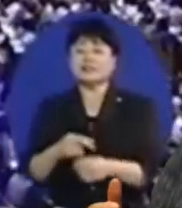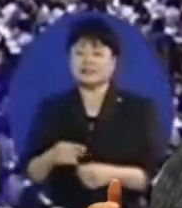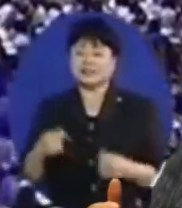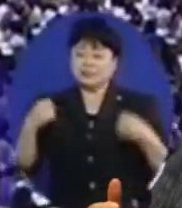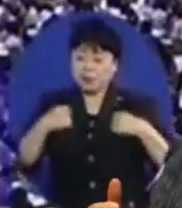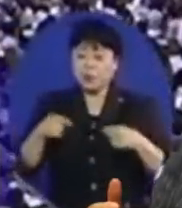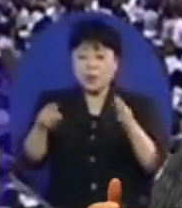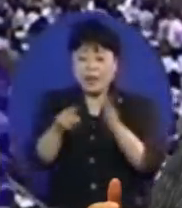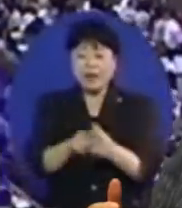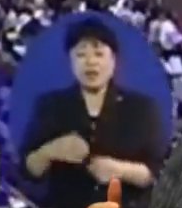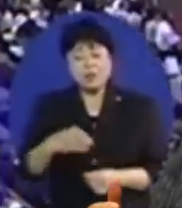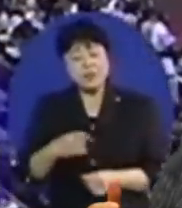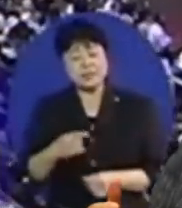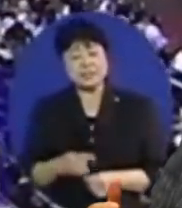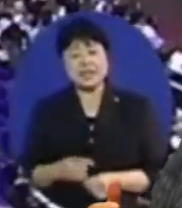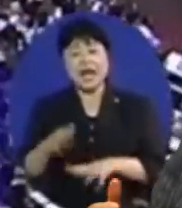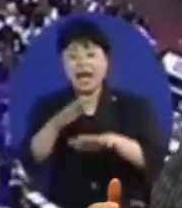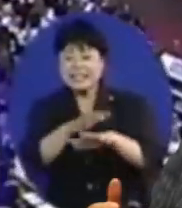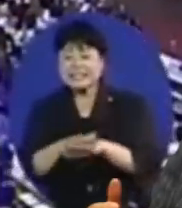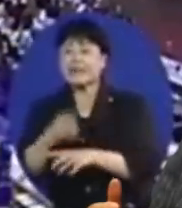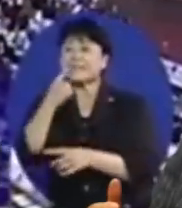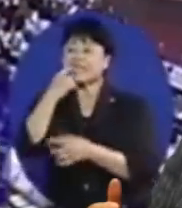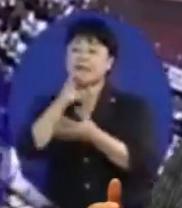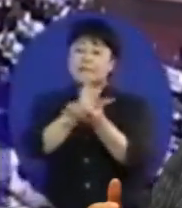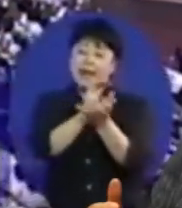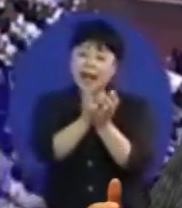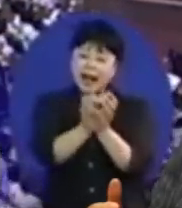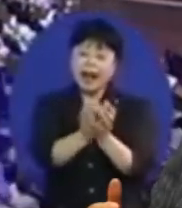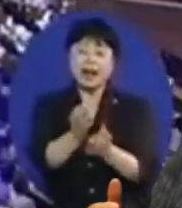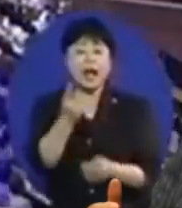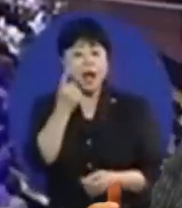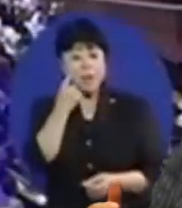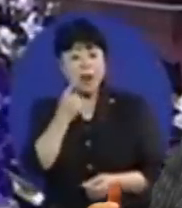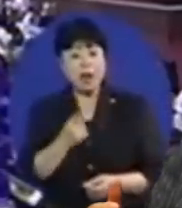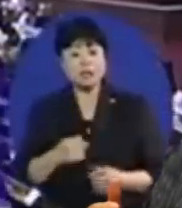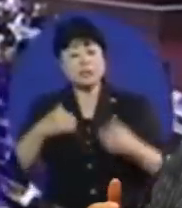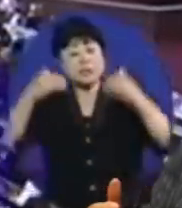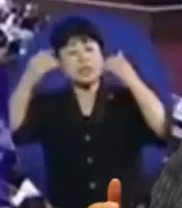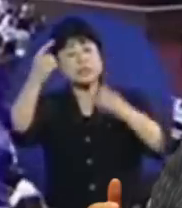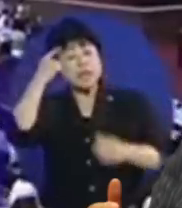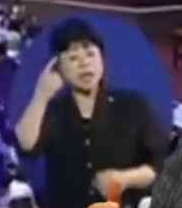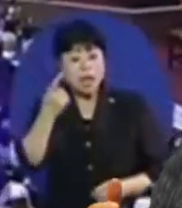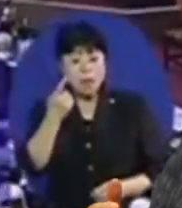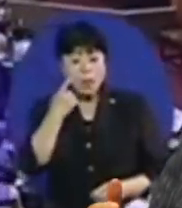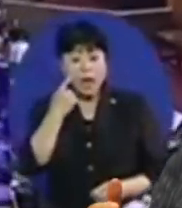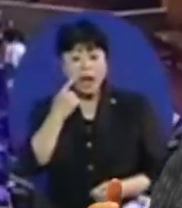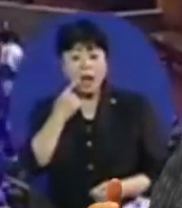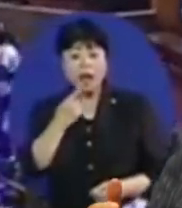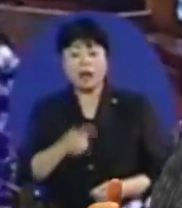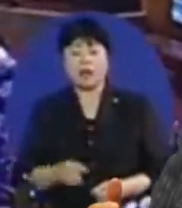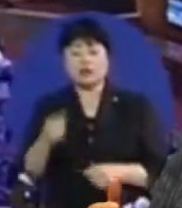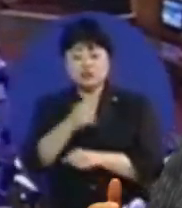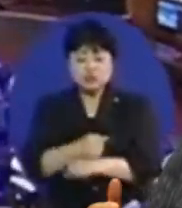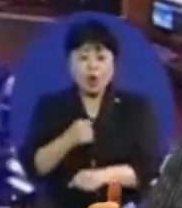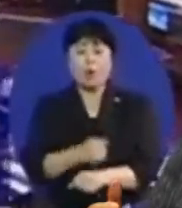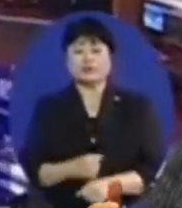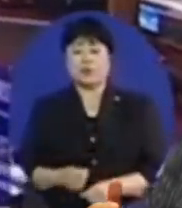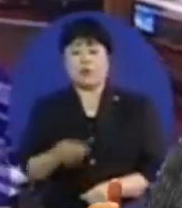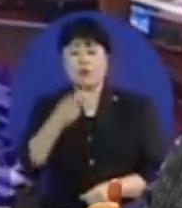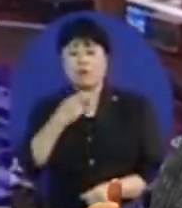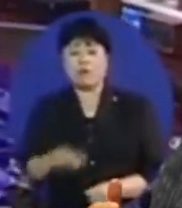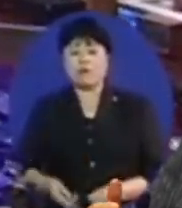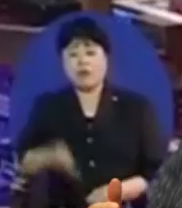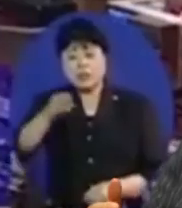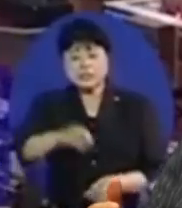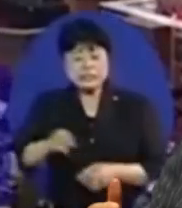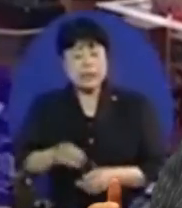어찌 의복을 위하여 염려하느냐. 들의 백합화가 어떻게 자라는가 생각하여 보라. 수고도 아니하고